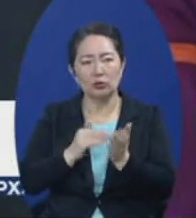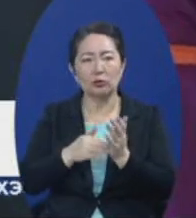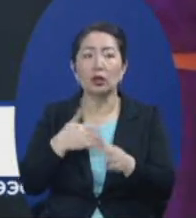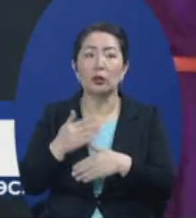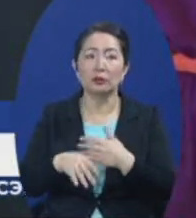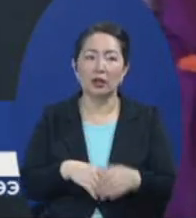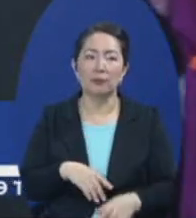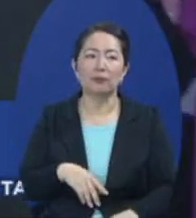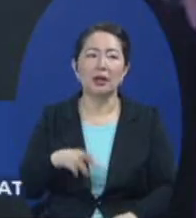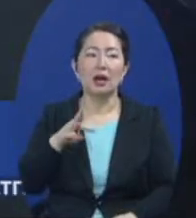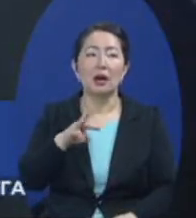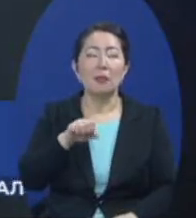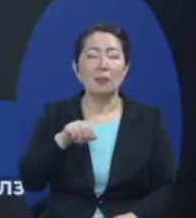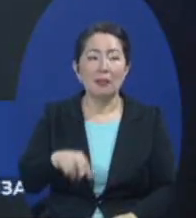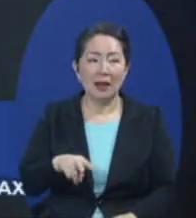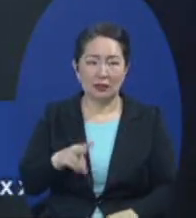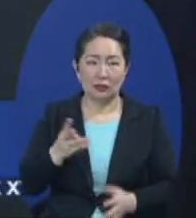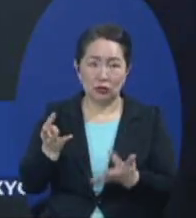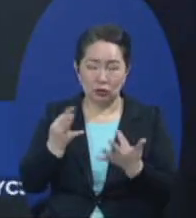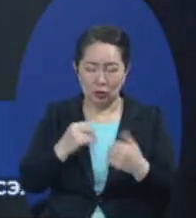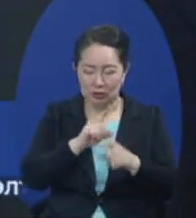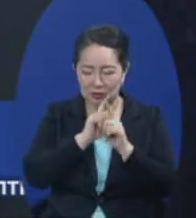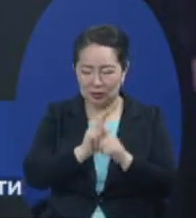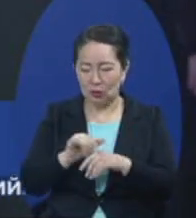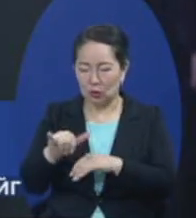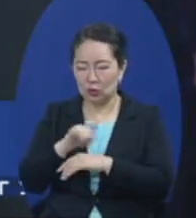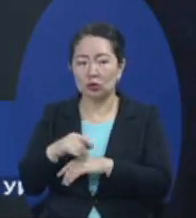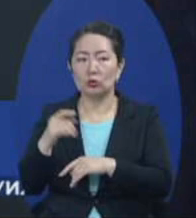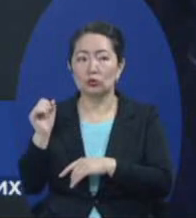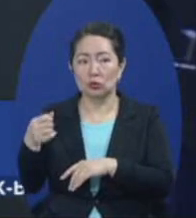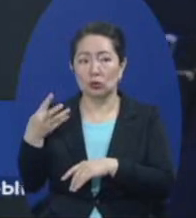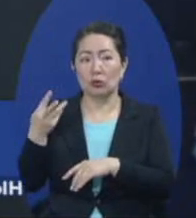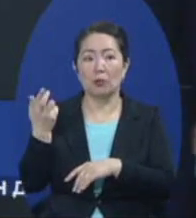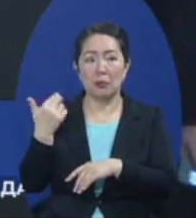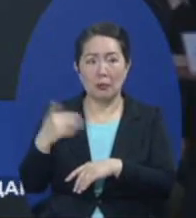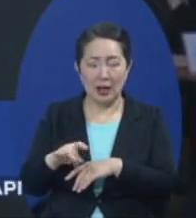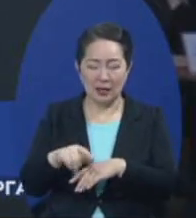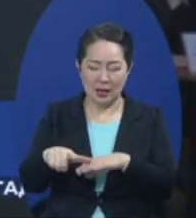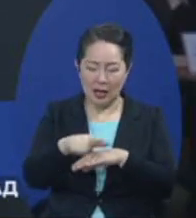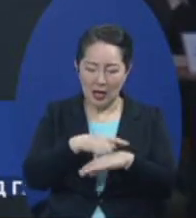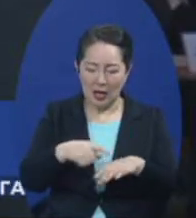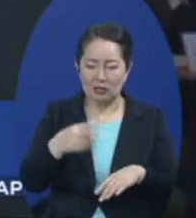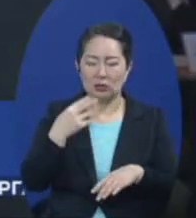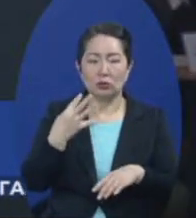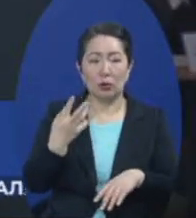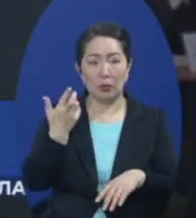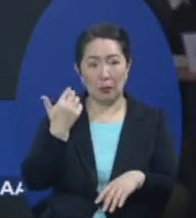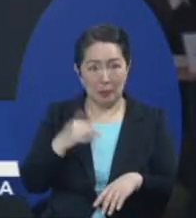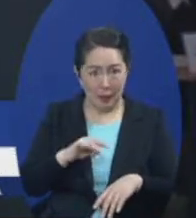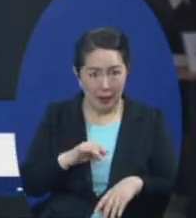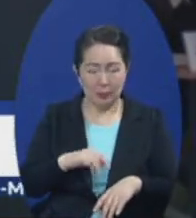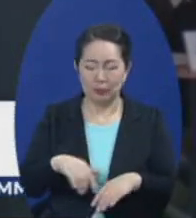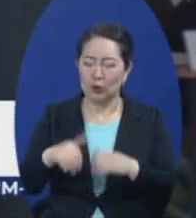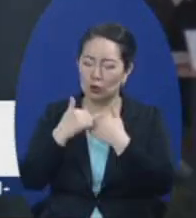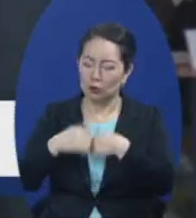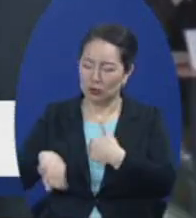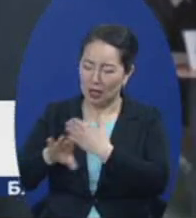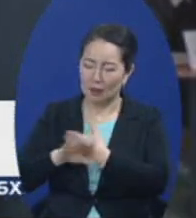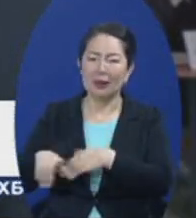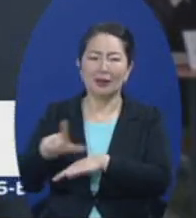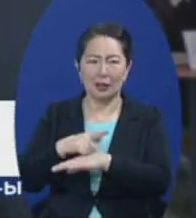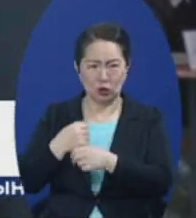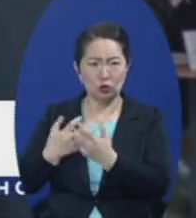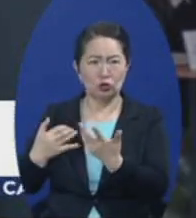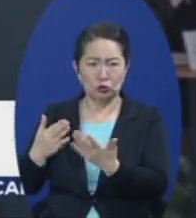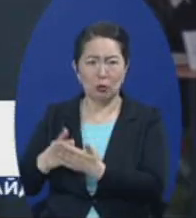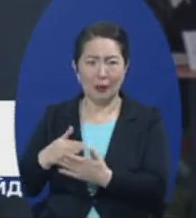улсад одоо дөрөвт орж байна. Газар тариалангийн бүс нутгаараа бас дөрөвт орж байна. Дээрээс нь одоо тусгай хамгаалалттай газар нутгууд ихтэй,